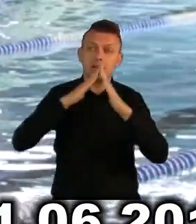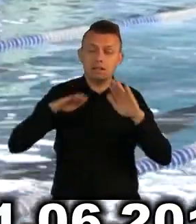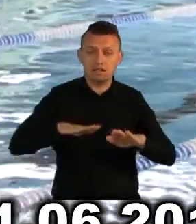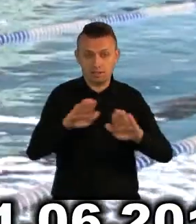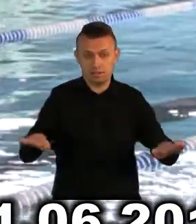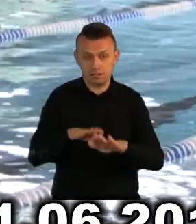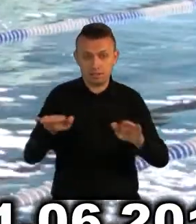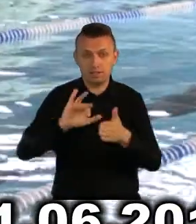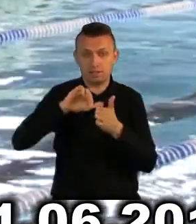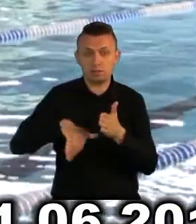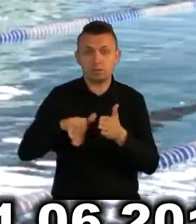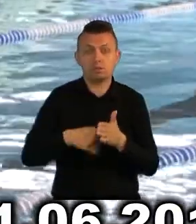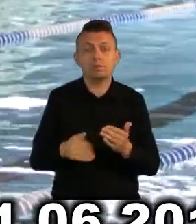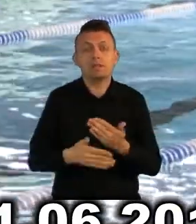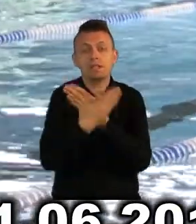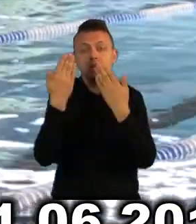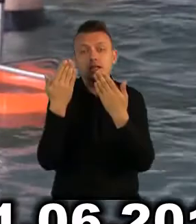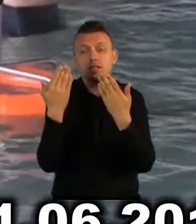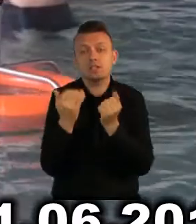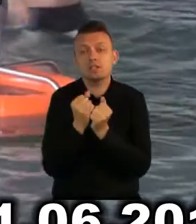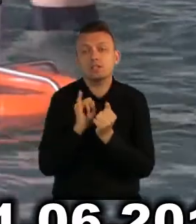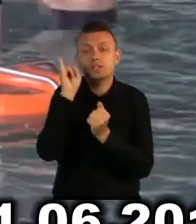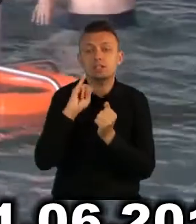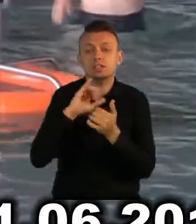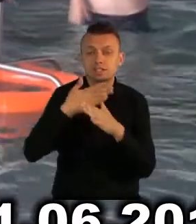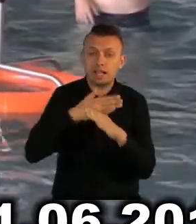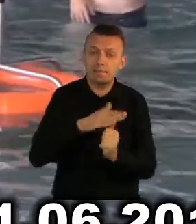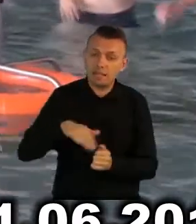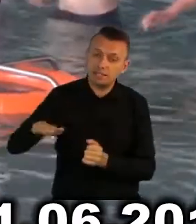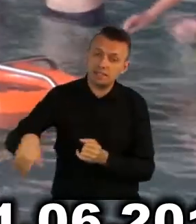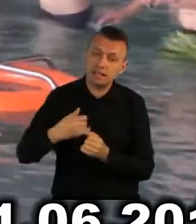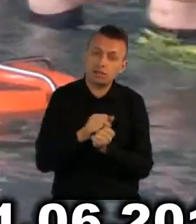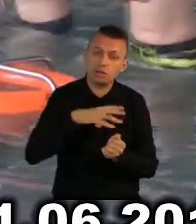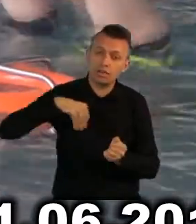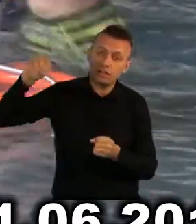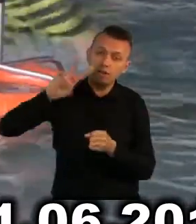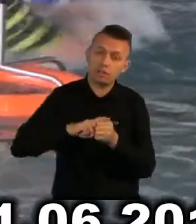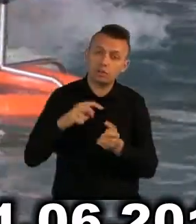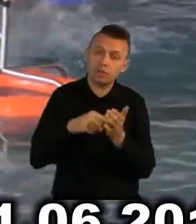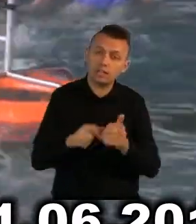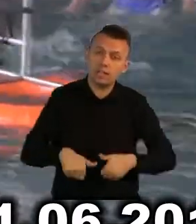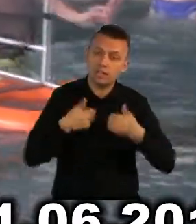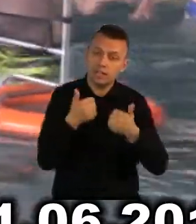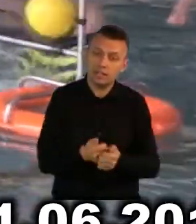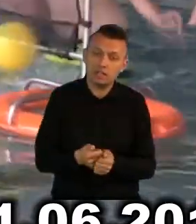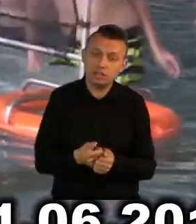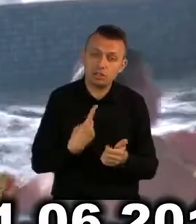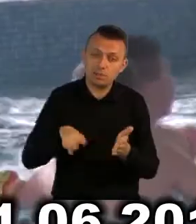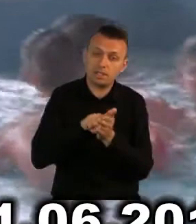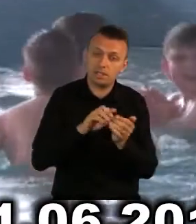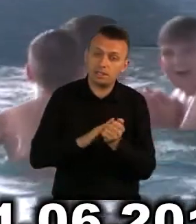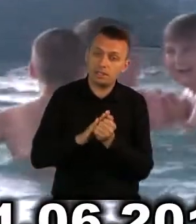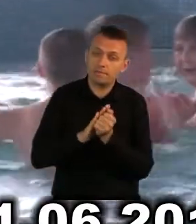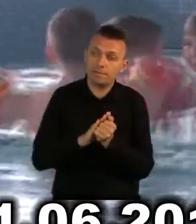Dzień dziecka to międzynarodowe święto, którego celem jest upowszechnianie ideałów i celów dotyczących praw dziecka. Bardziej kameralnie jest